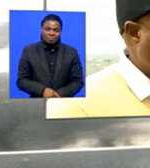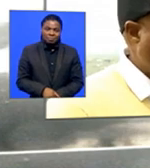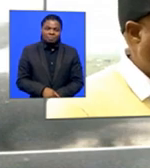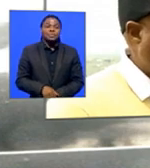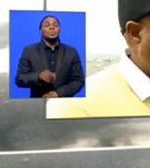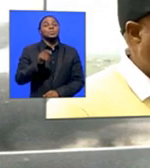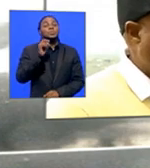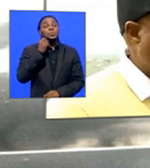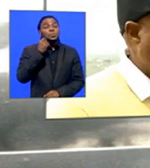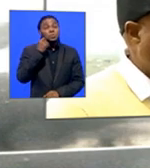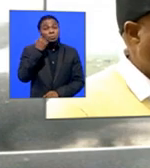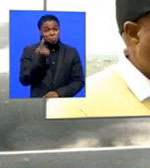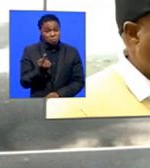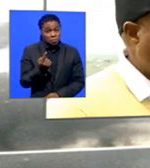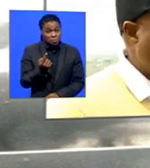ngomso